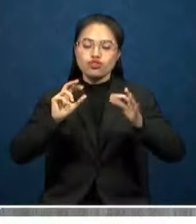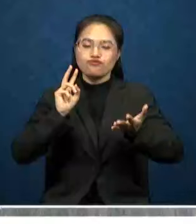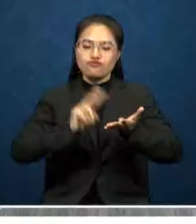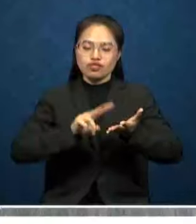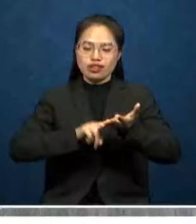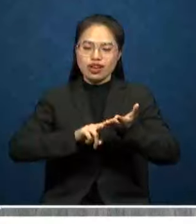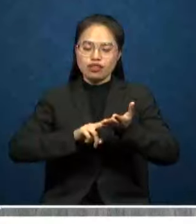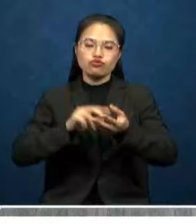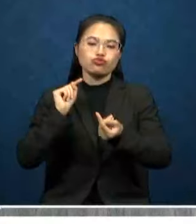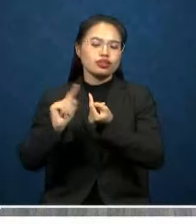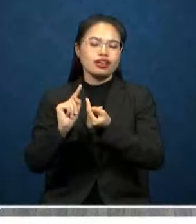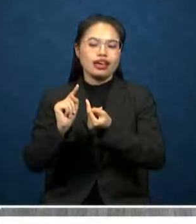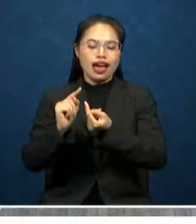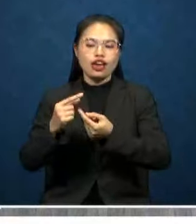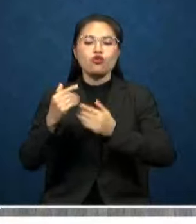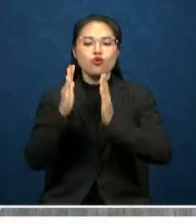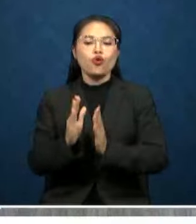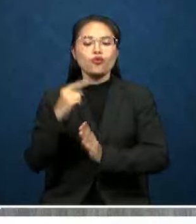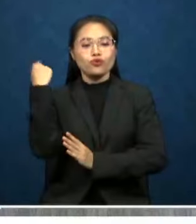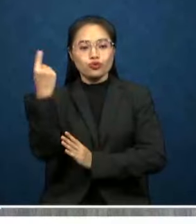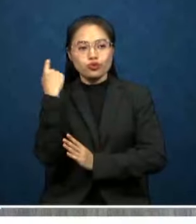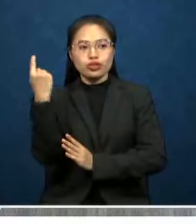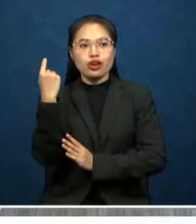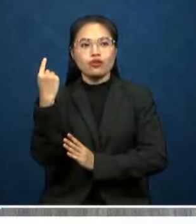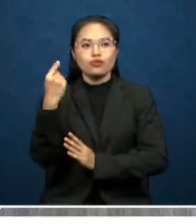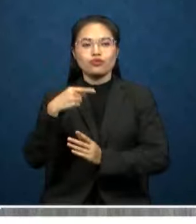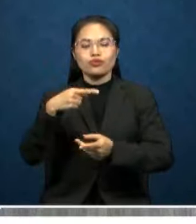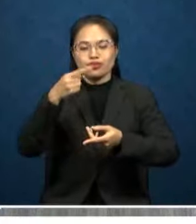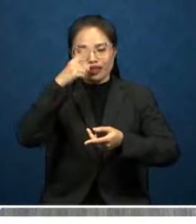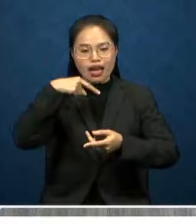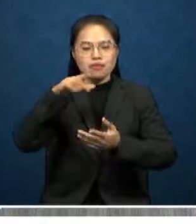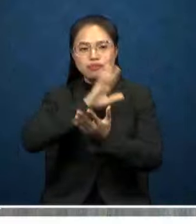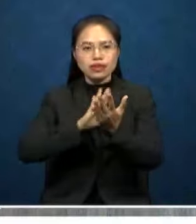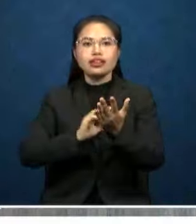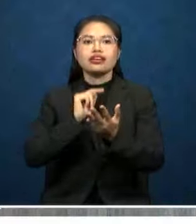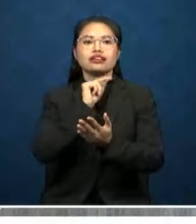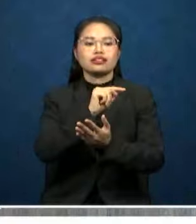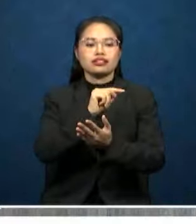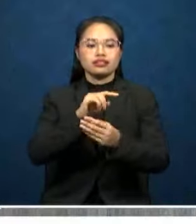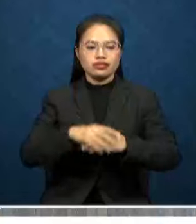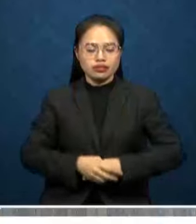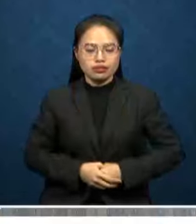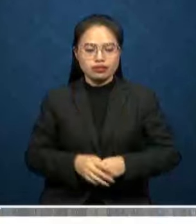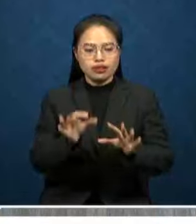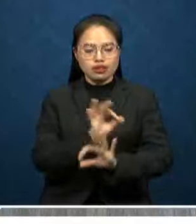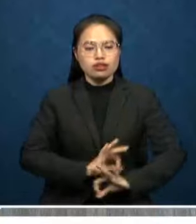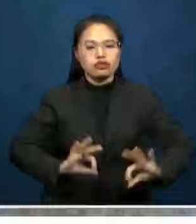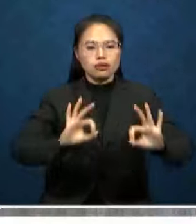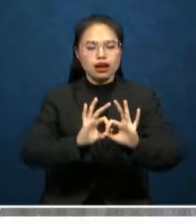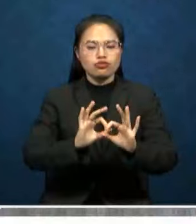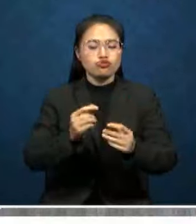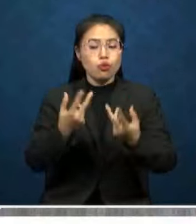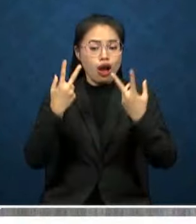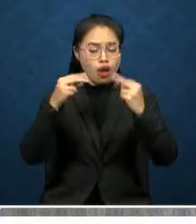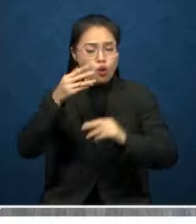มาท่องเที่ยวในประเทศไทยไม่เป็นไรครับเป็นสิ่งที่ดีฮะแต่ว่าท่านลืมไปว่า